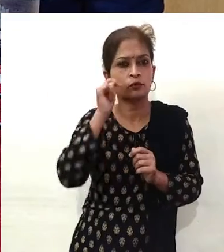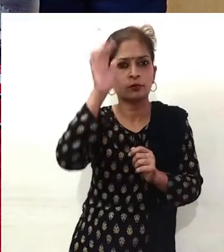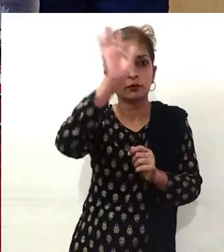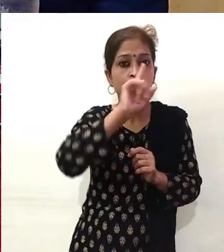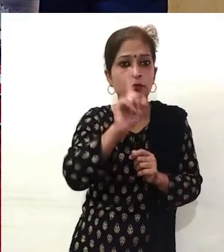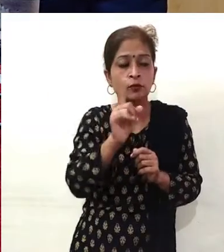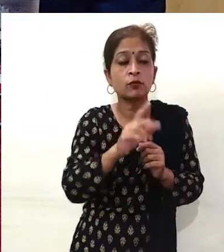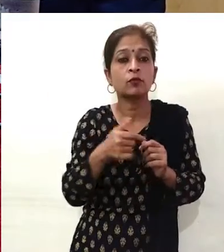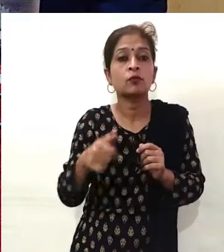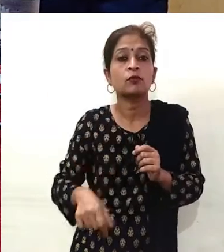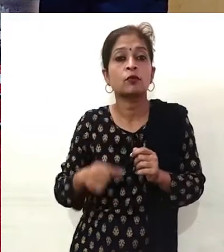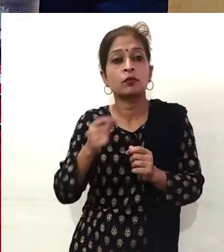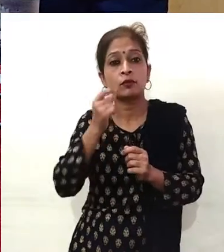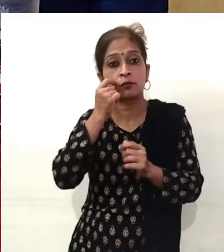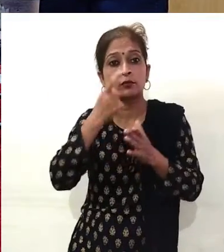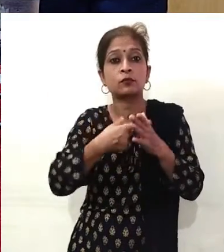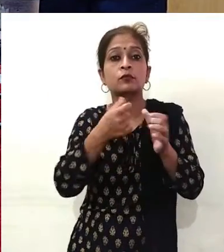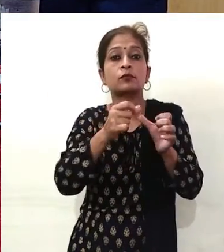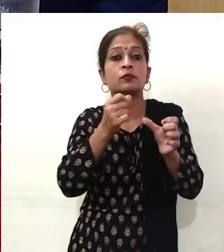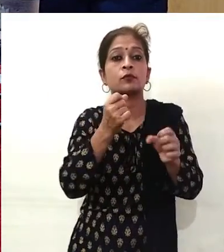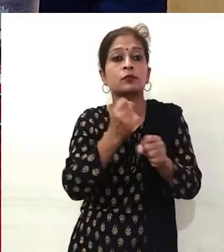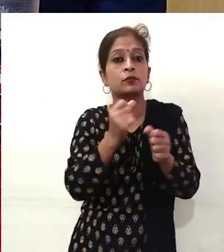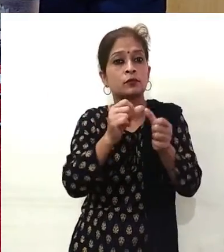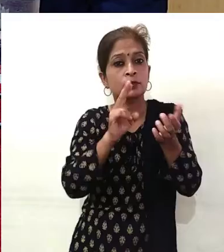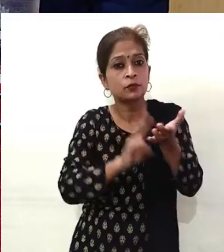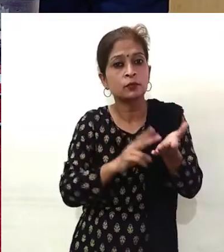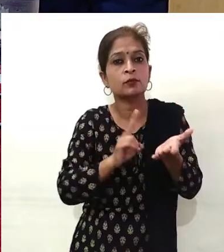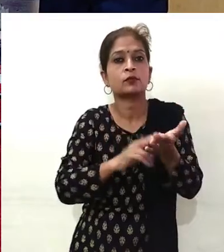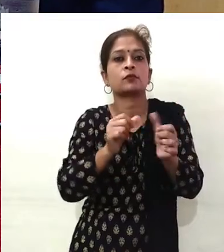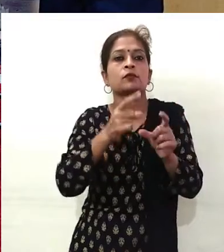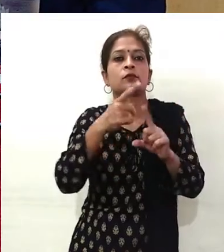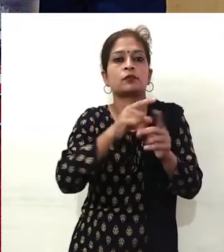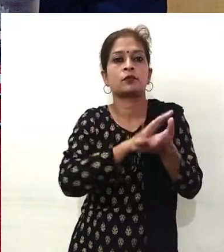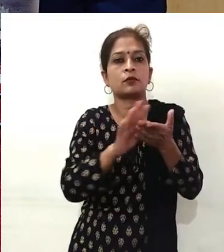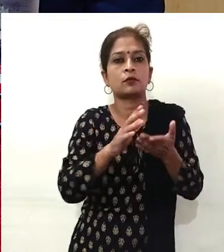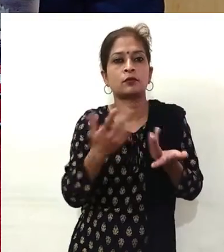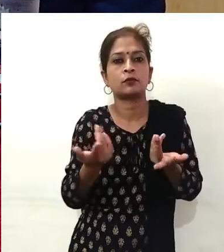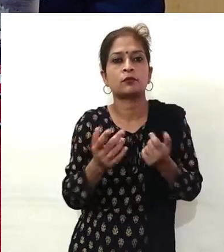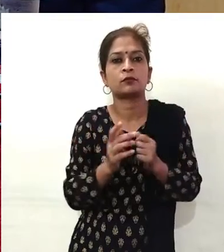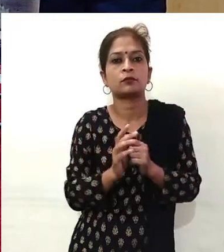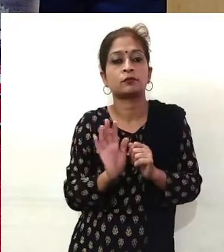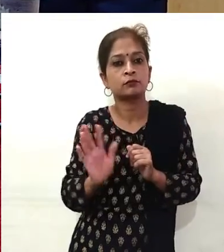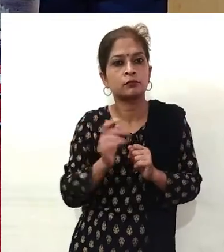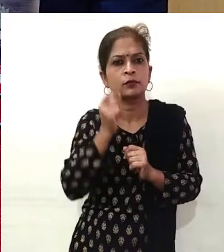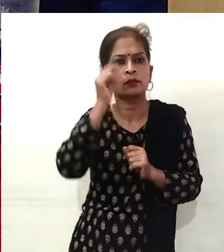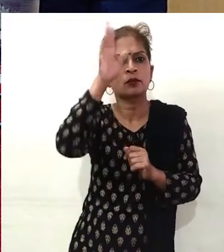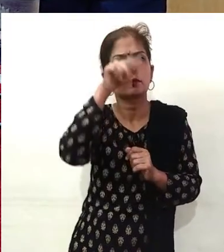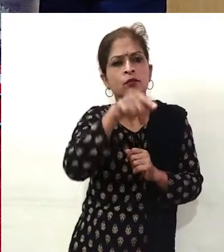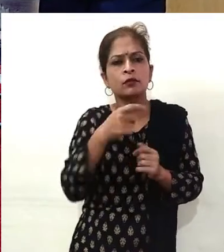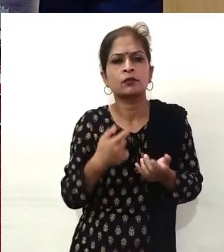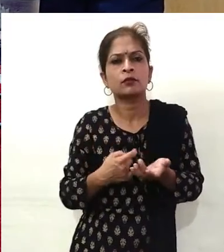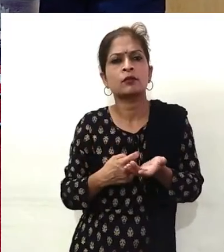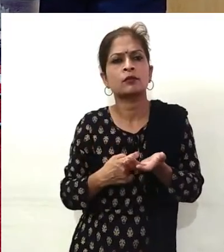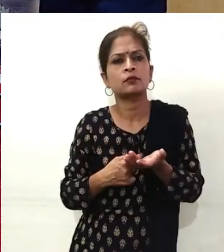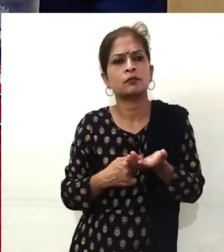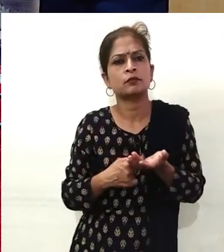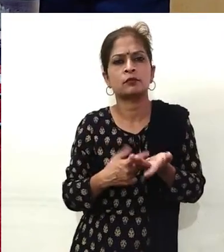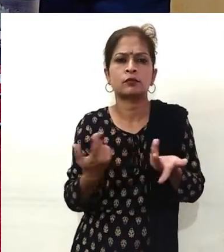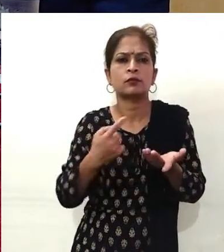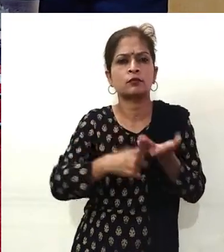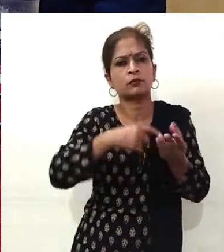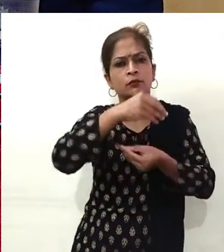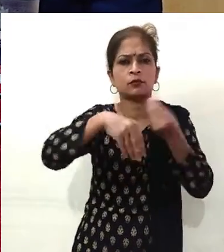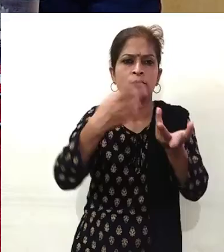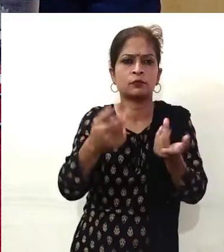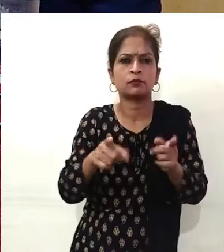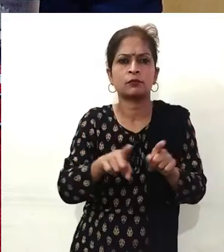हैं, ये उनके रिश्तेदार के हिसाब से रथ यात्रा सेवक हो गए, बिल्कुल सेवक हो गए। जो सबर राज थे